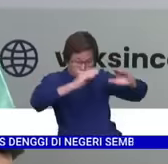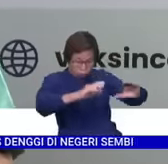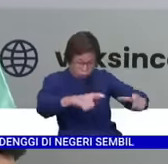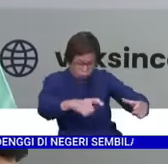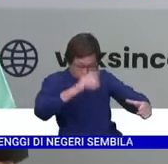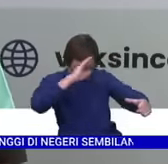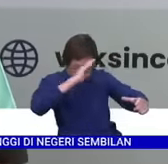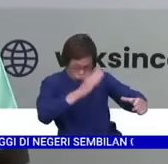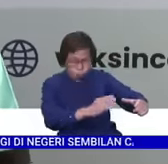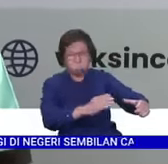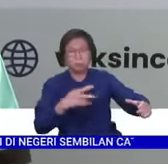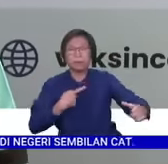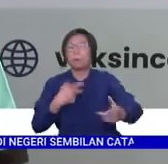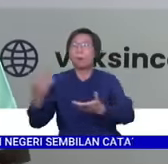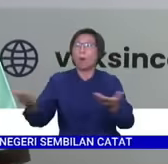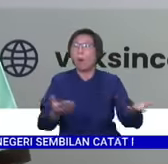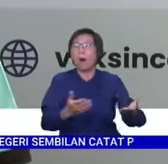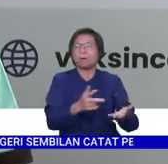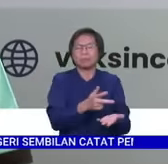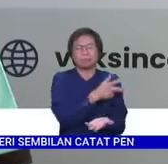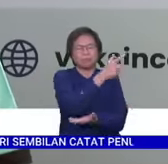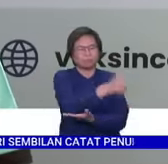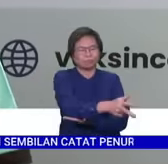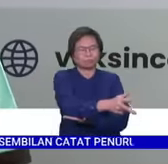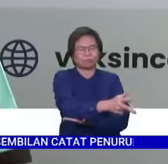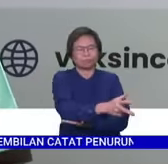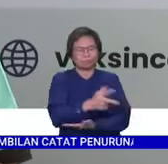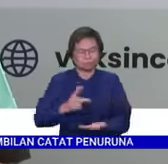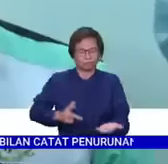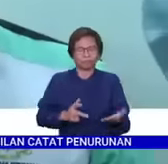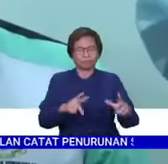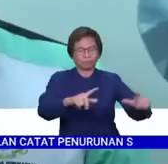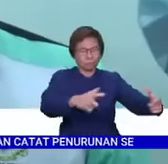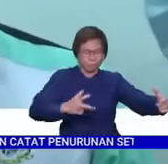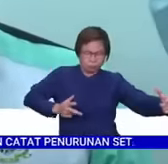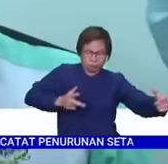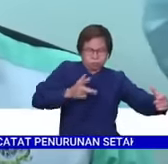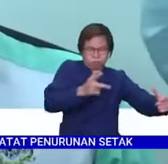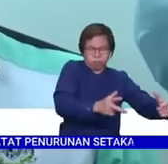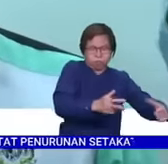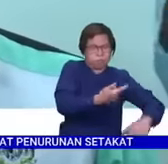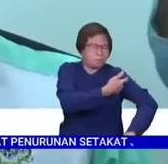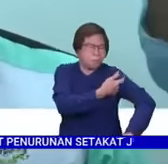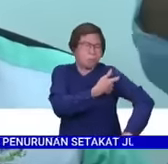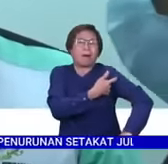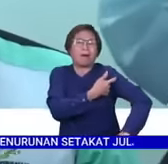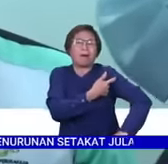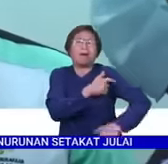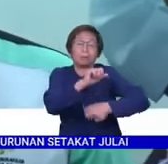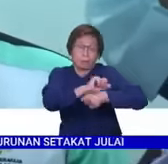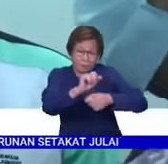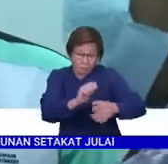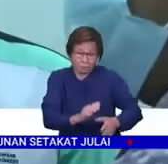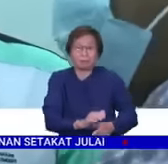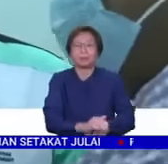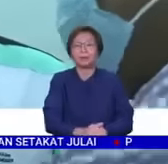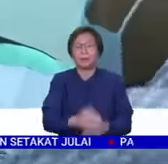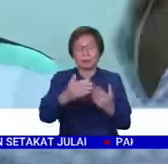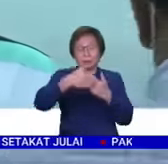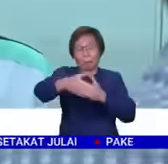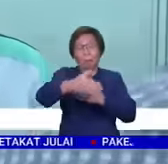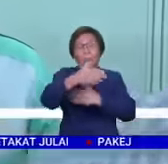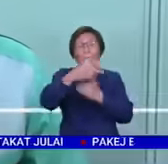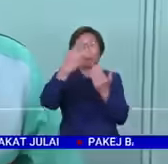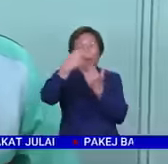Jupiter bawah kuburan ini ke tempat tetap bekerja Beliau berkata demikian lepas